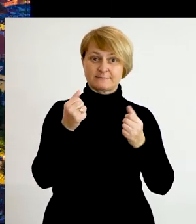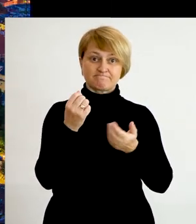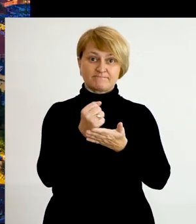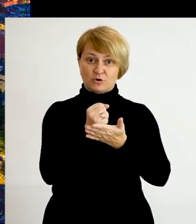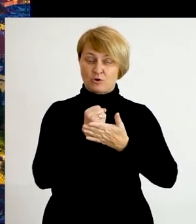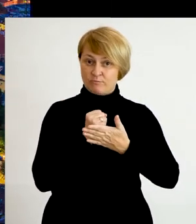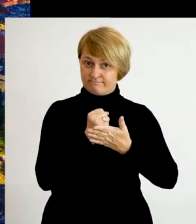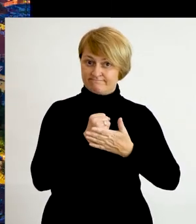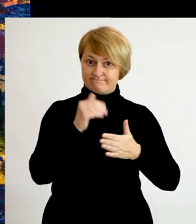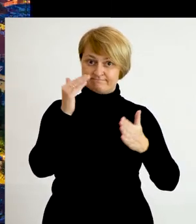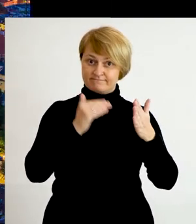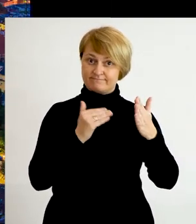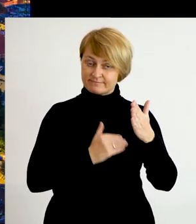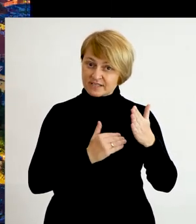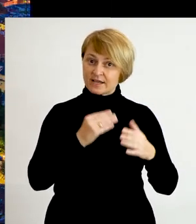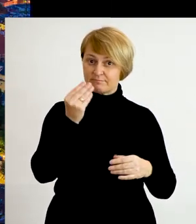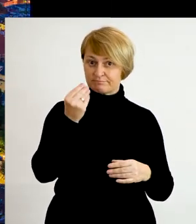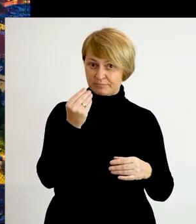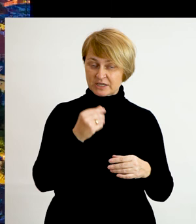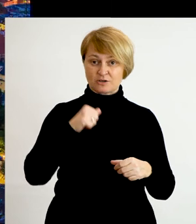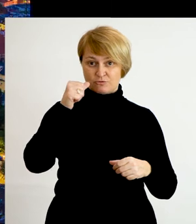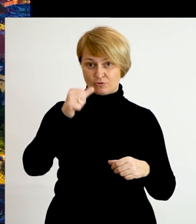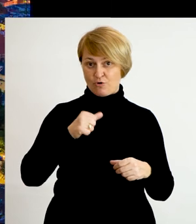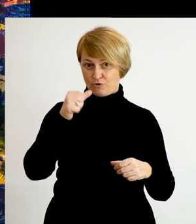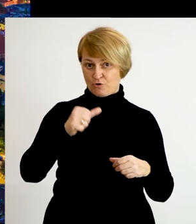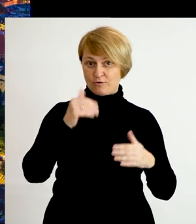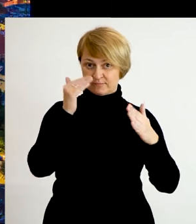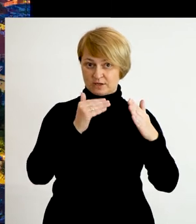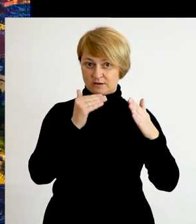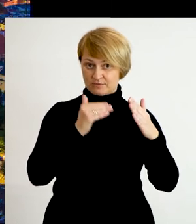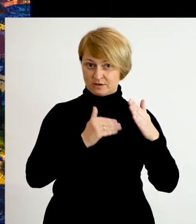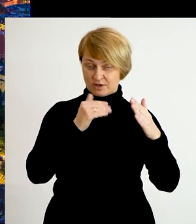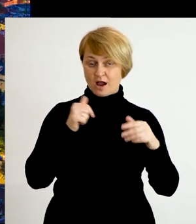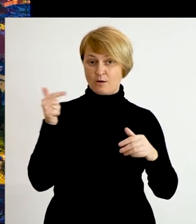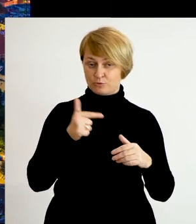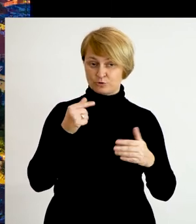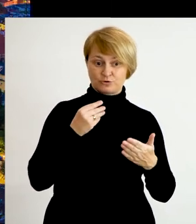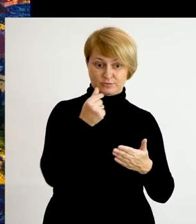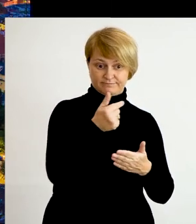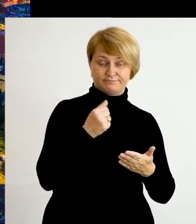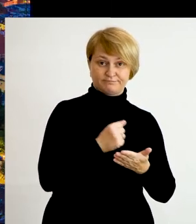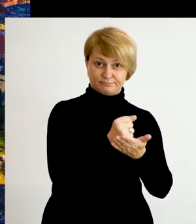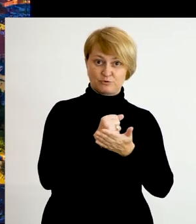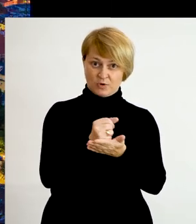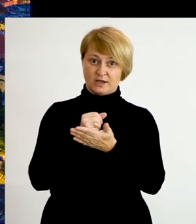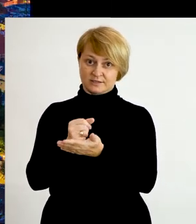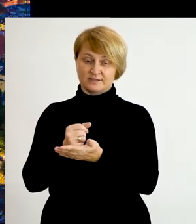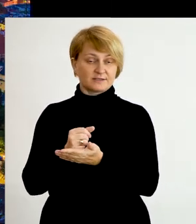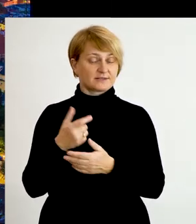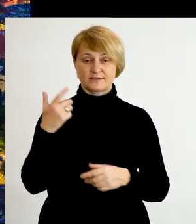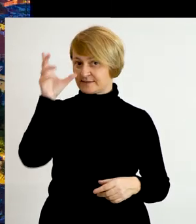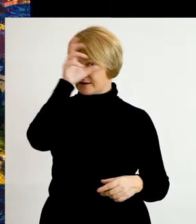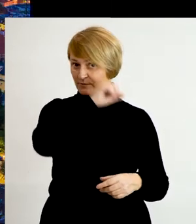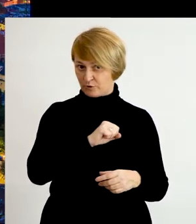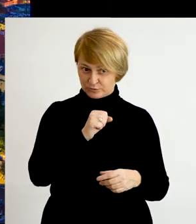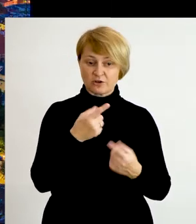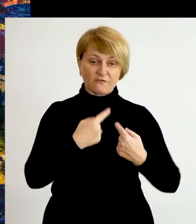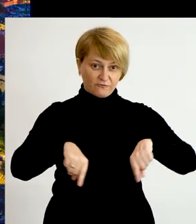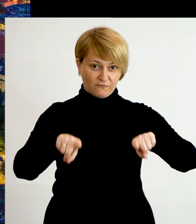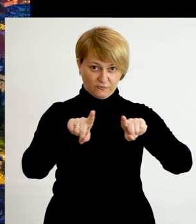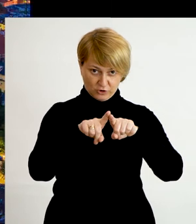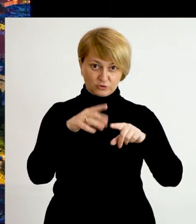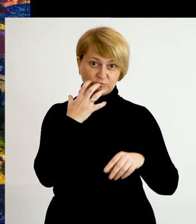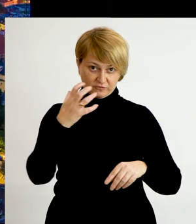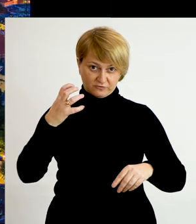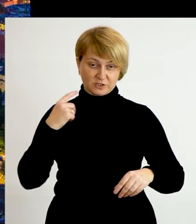mniej pieniędzy na oświatę w rok do roku, chociaż wydatki są większe, nie zapomnieliśmy i wywiązujemy się z tych